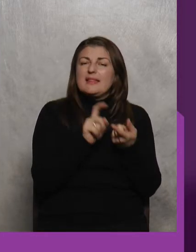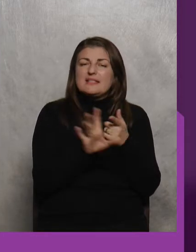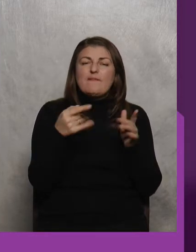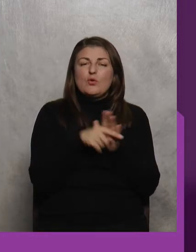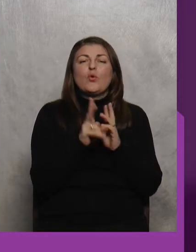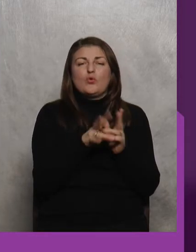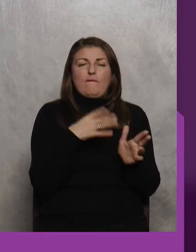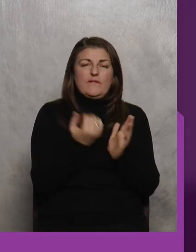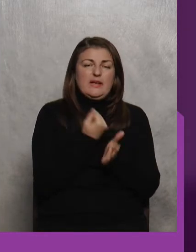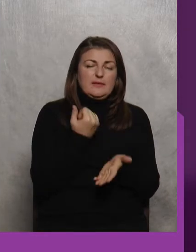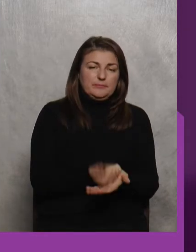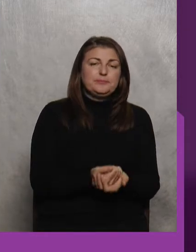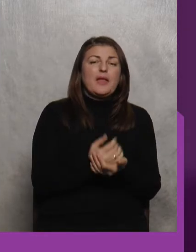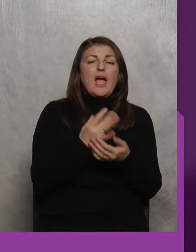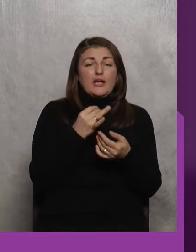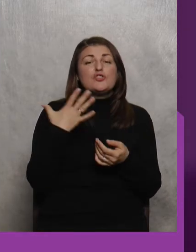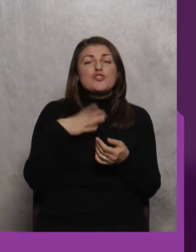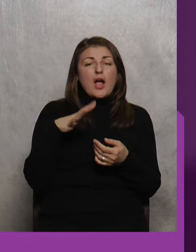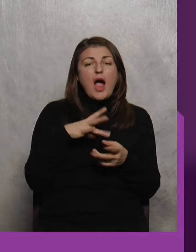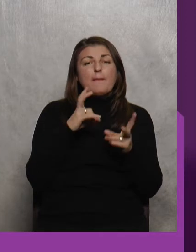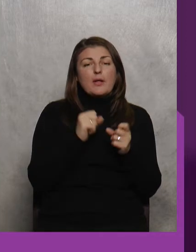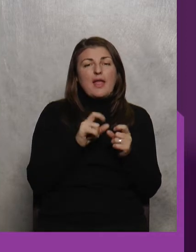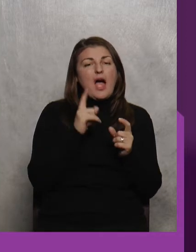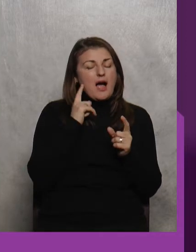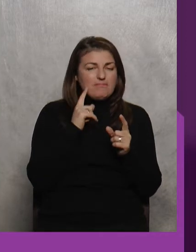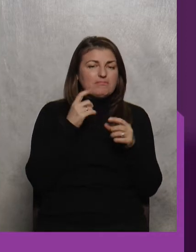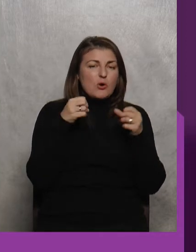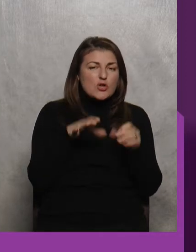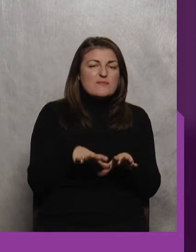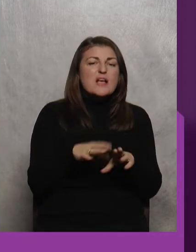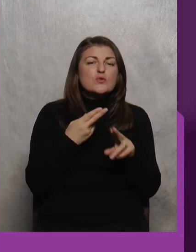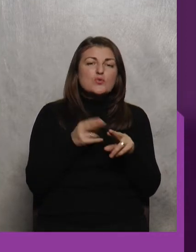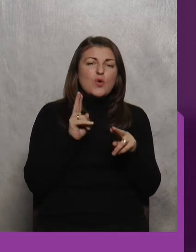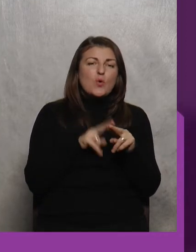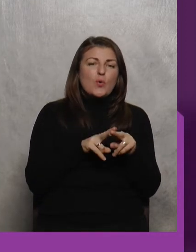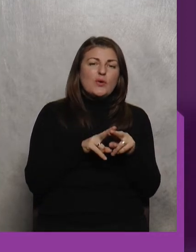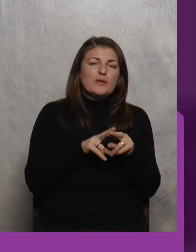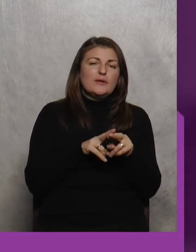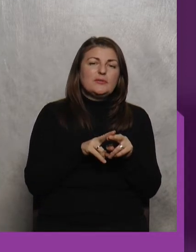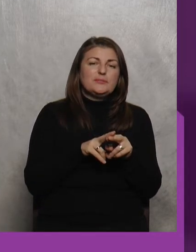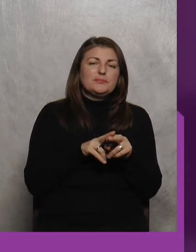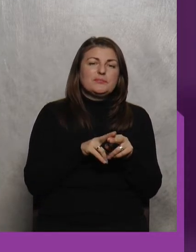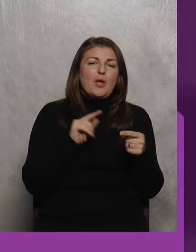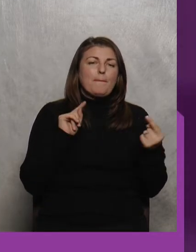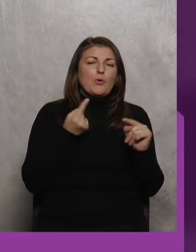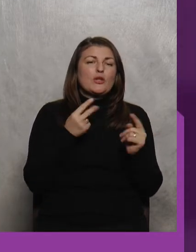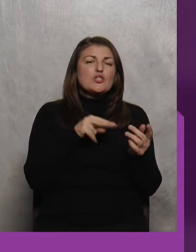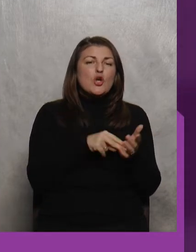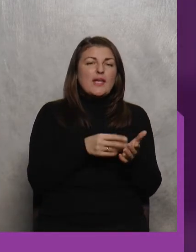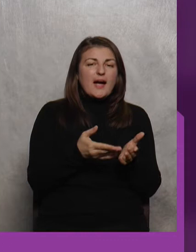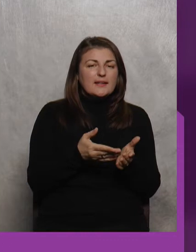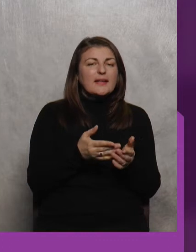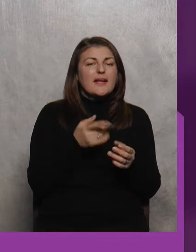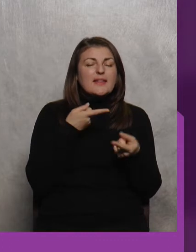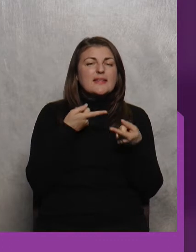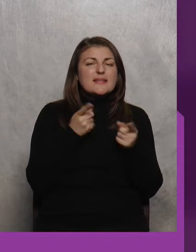хто виграє. Ну і чекаємо на розв'язку цього протистояння. Протистояння,